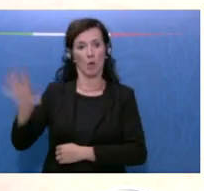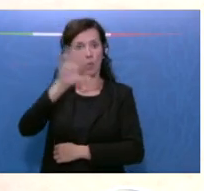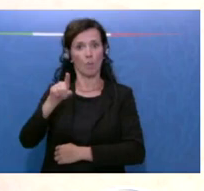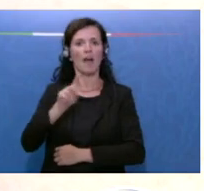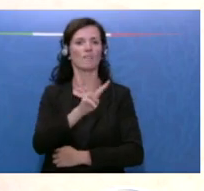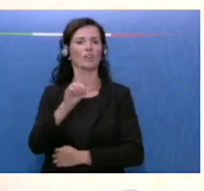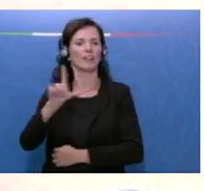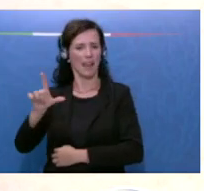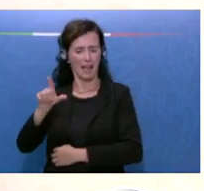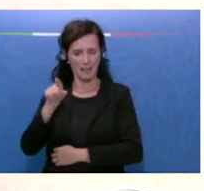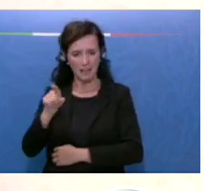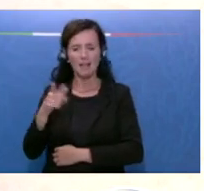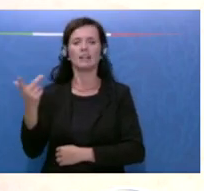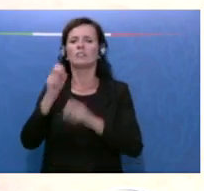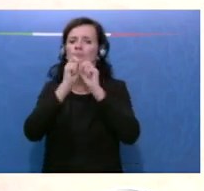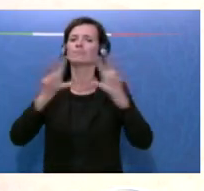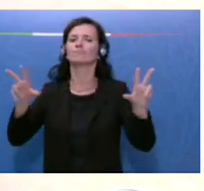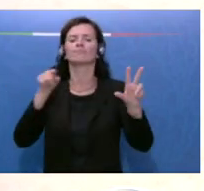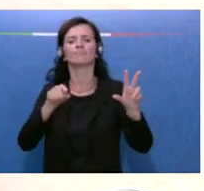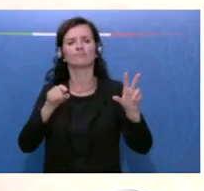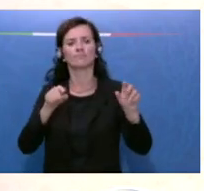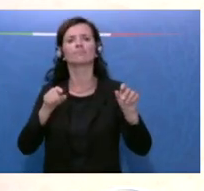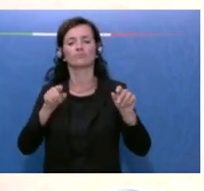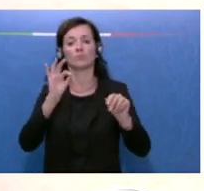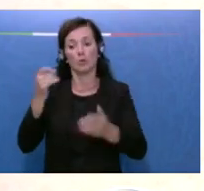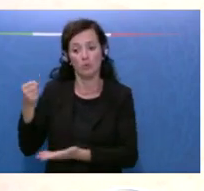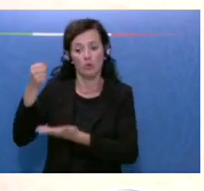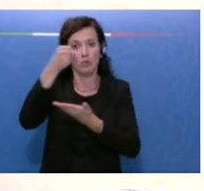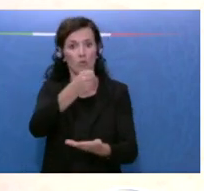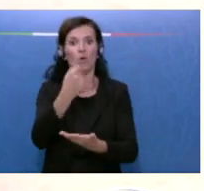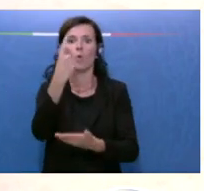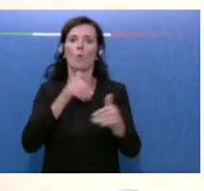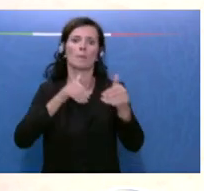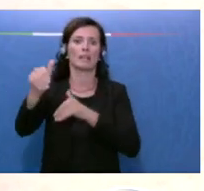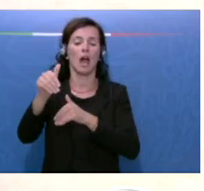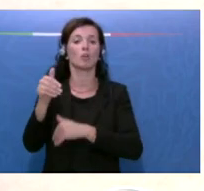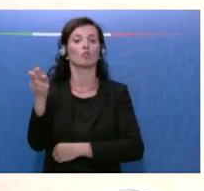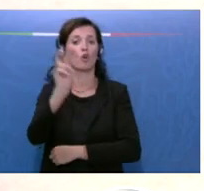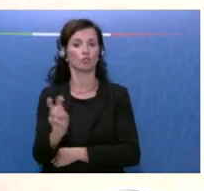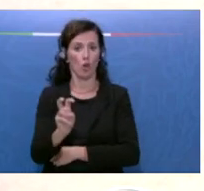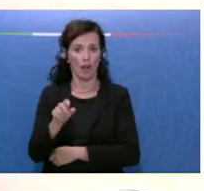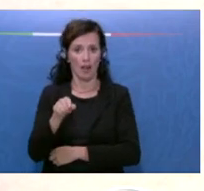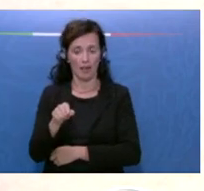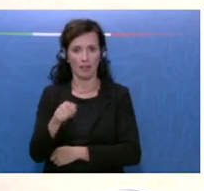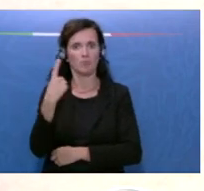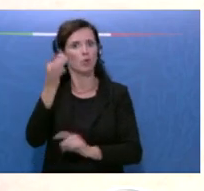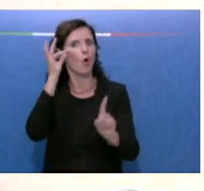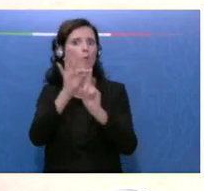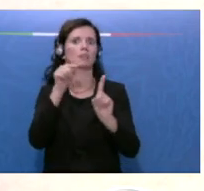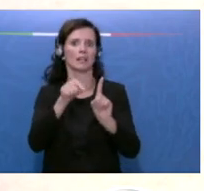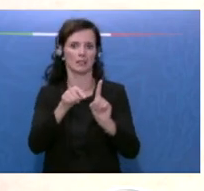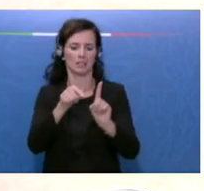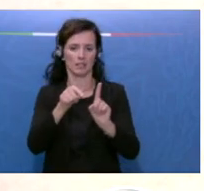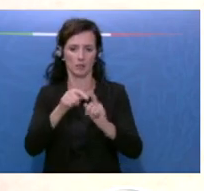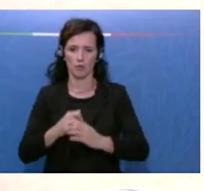un uno stanziamento di un miliardo di dollari per questo obiettivo e questa è stata